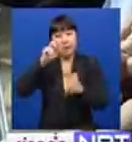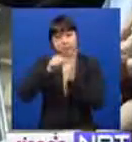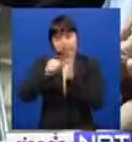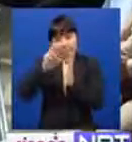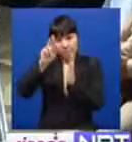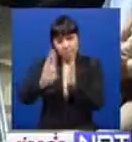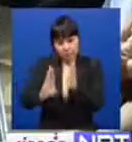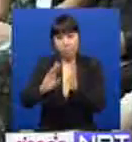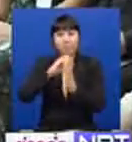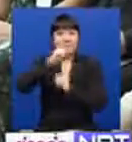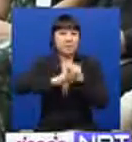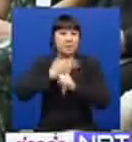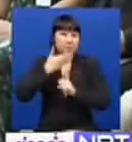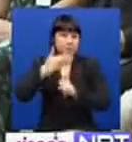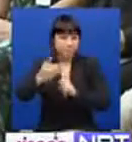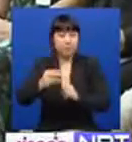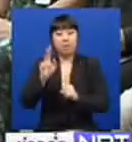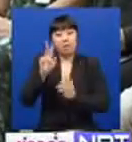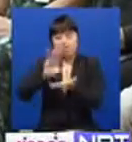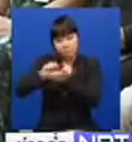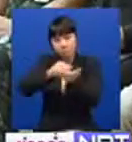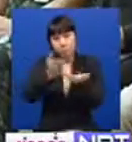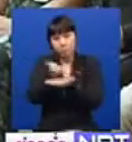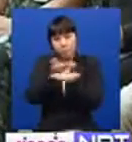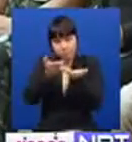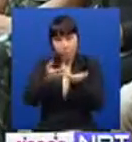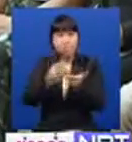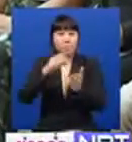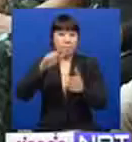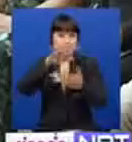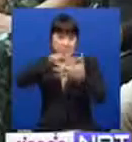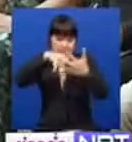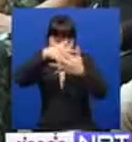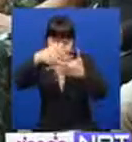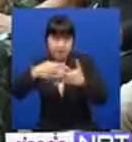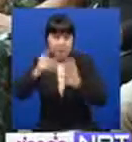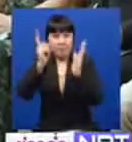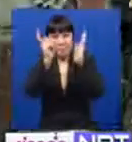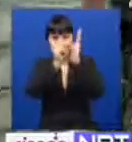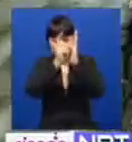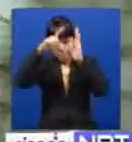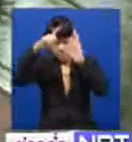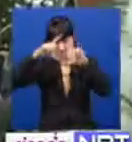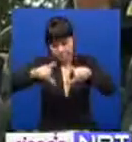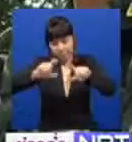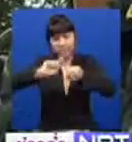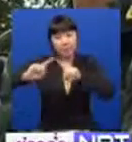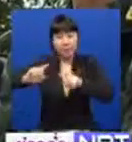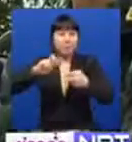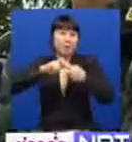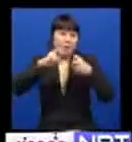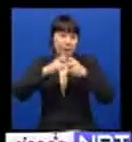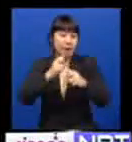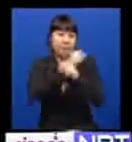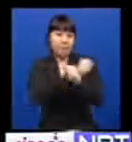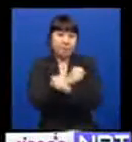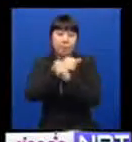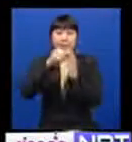แลกเปลี่ยนข้อมูลสารสนเทศแผนที่และภาพถ่ายดาวเทียมสำหรับการป้องกันและแก้ไขปัญหาอุทกภัย